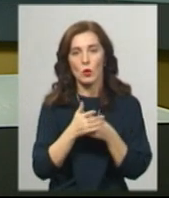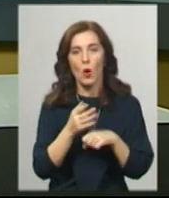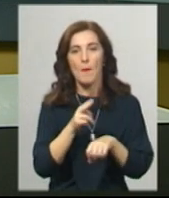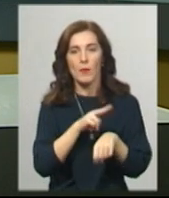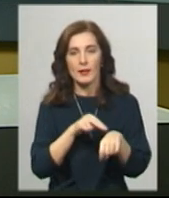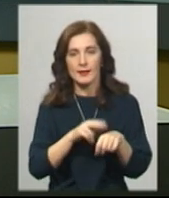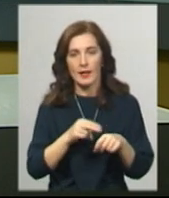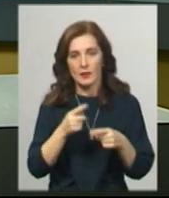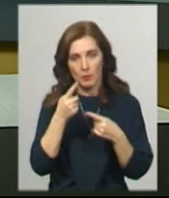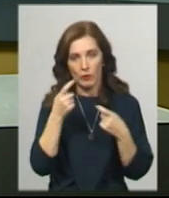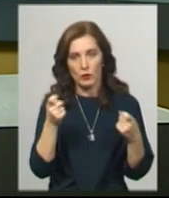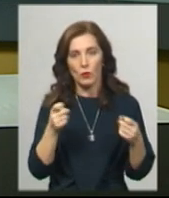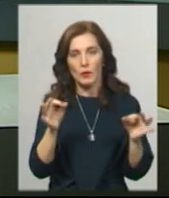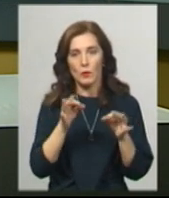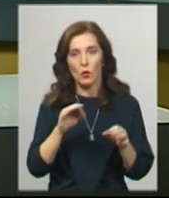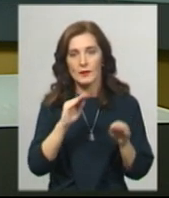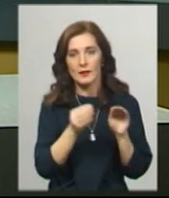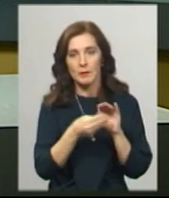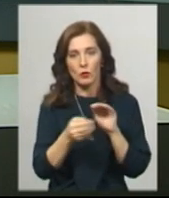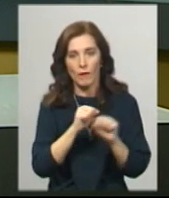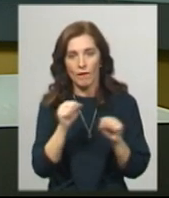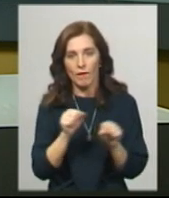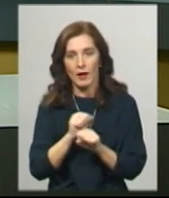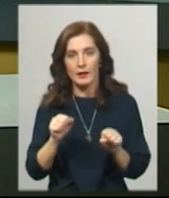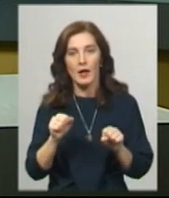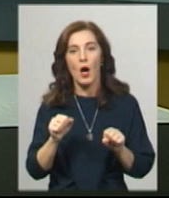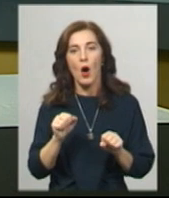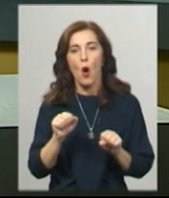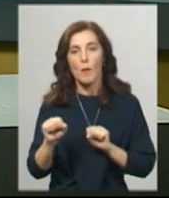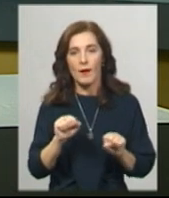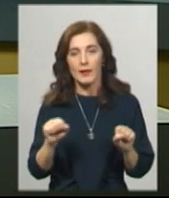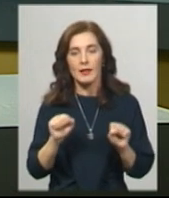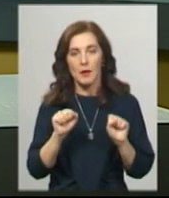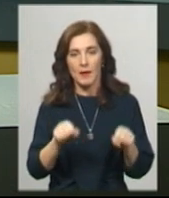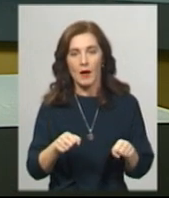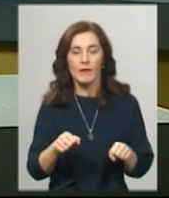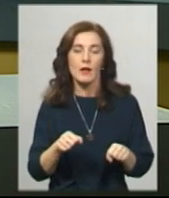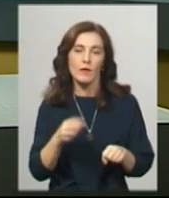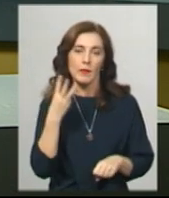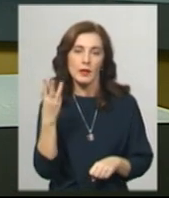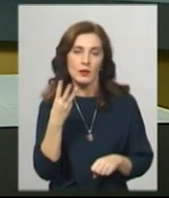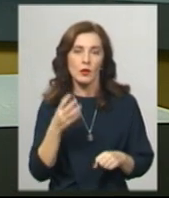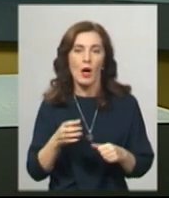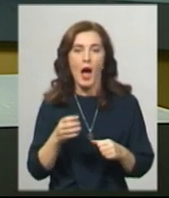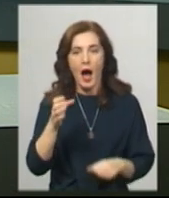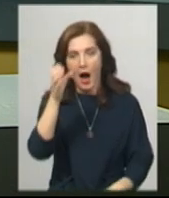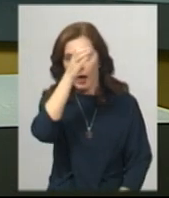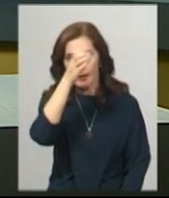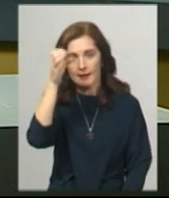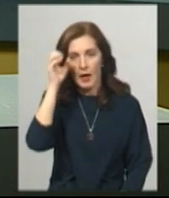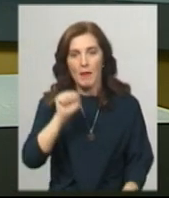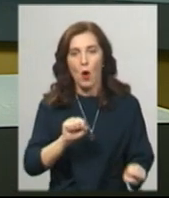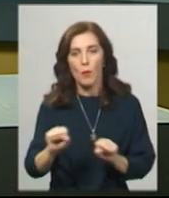надійшло повідомлення про замінування Хмельницького університету управління і права в середмісті Хмельницького, міжрегіональної академії